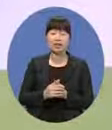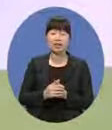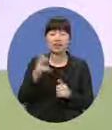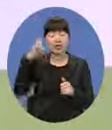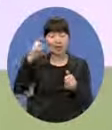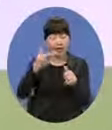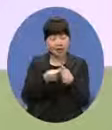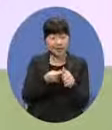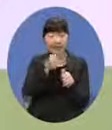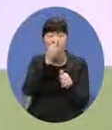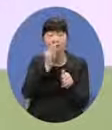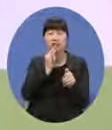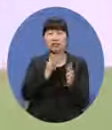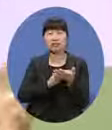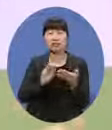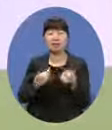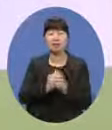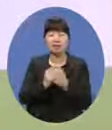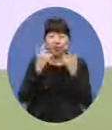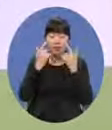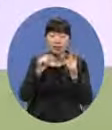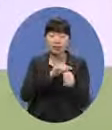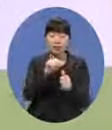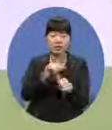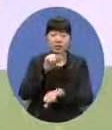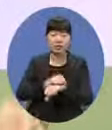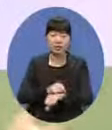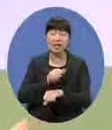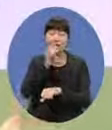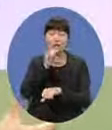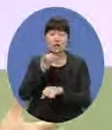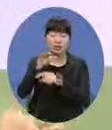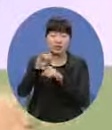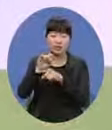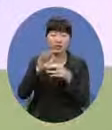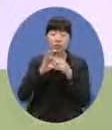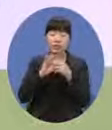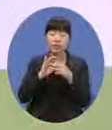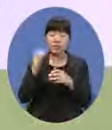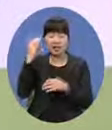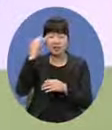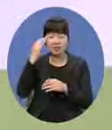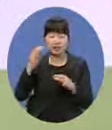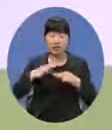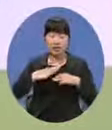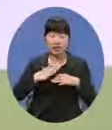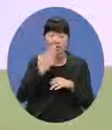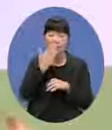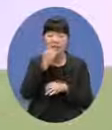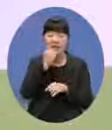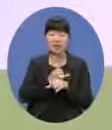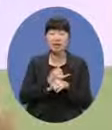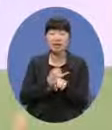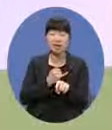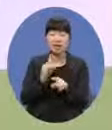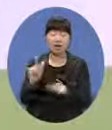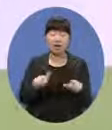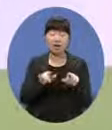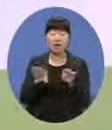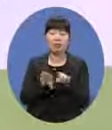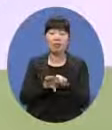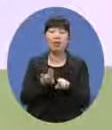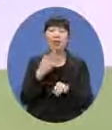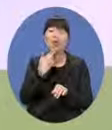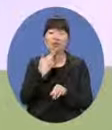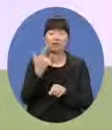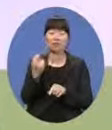시켰습니다 아이들 분명히 너희들은 잘할 수 있고이 방송을 통해서 대한민국 깜짝 놀라게 할 거고 이런 이야기를 하루도 빼놓지 않고